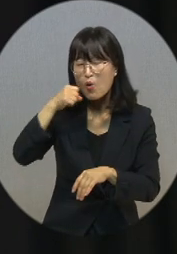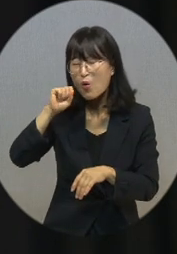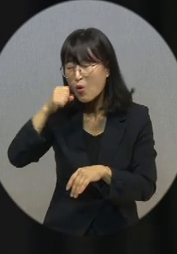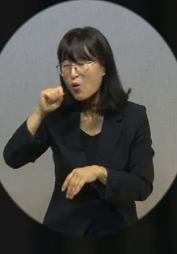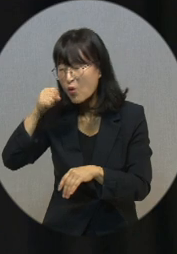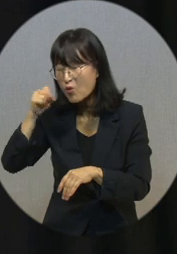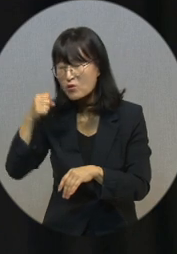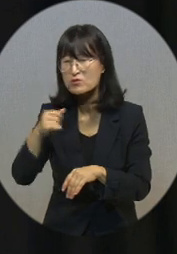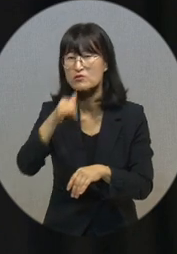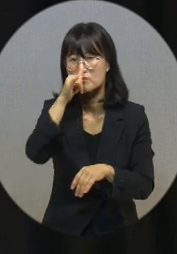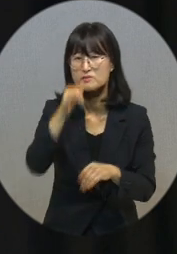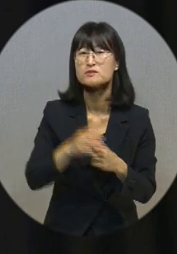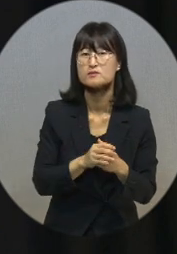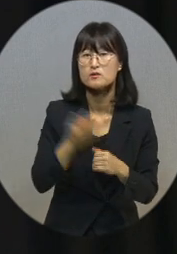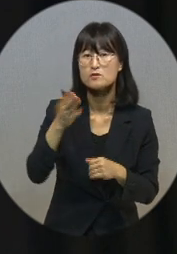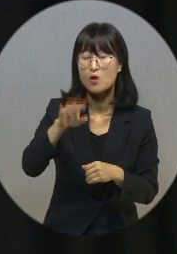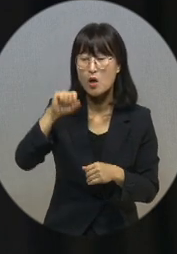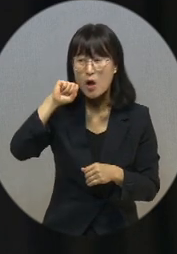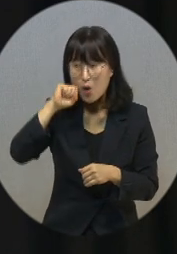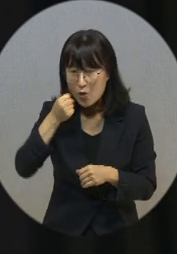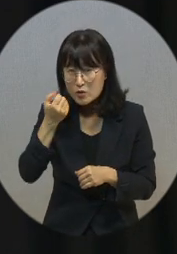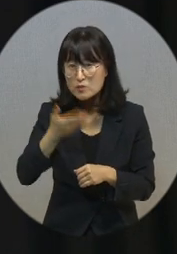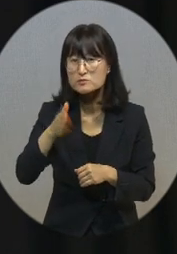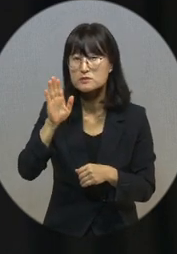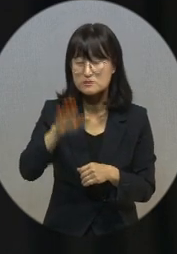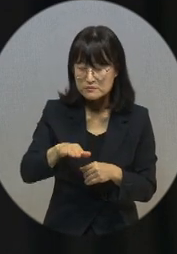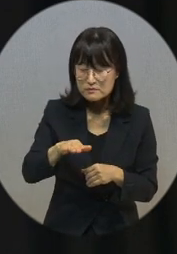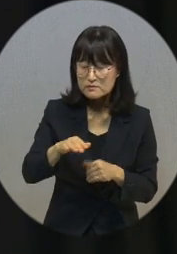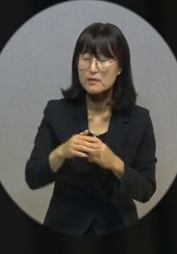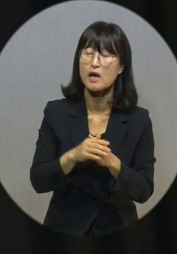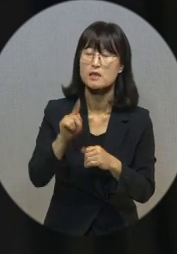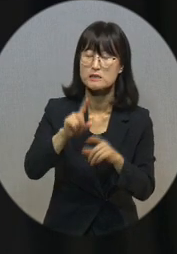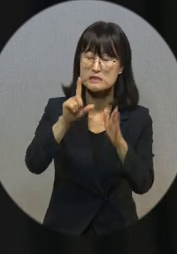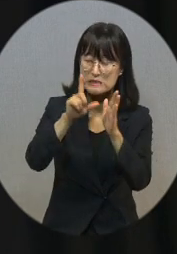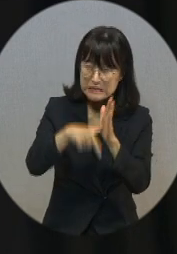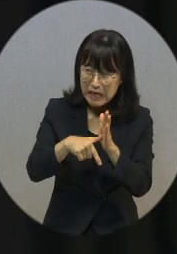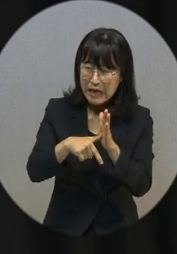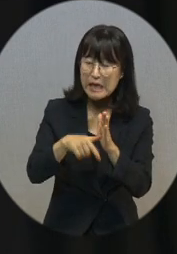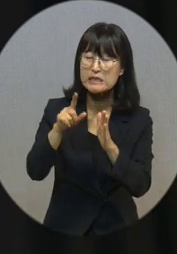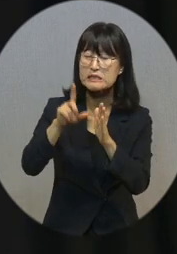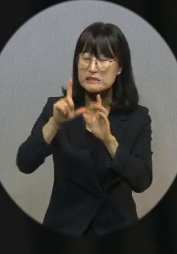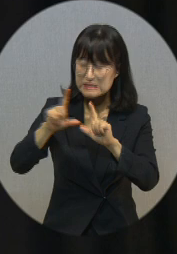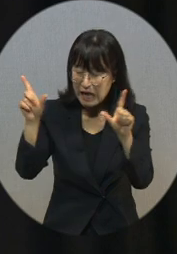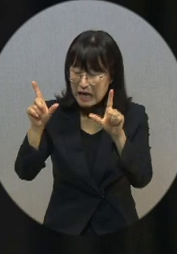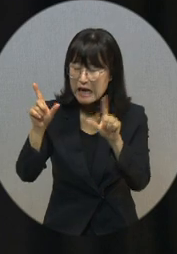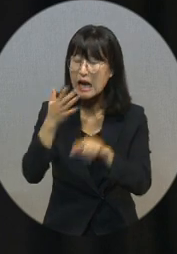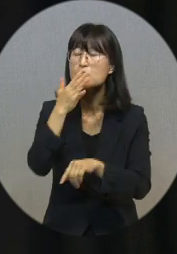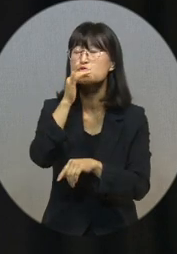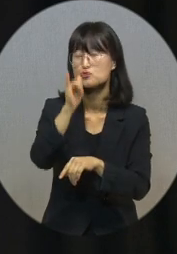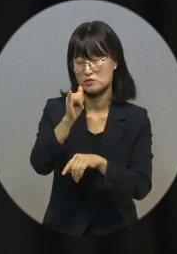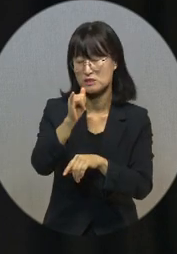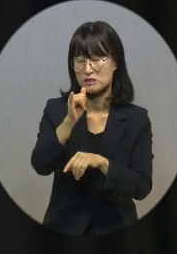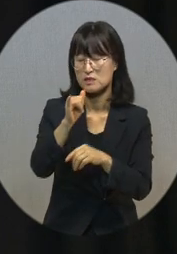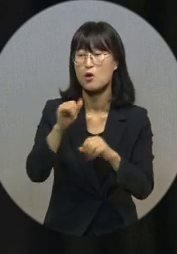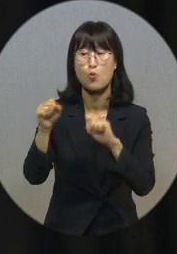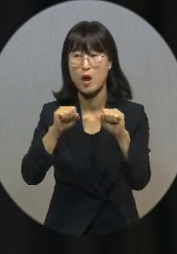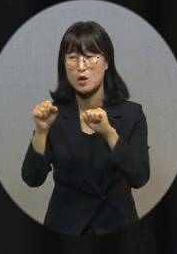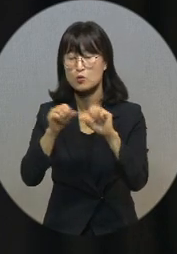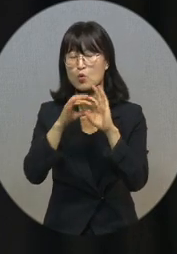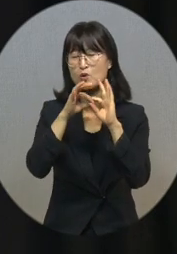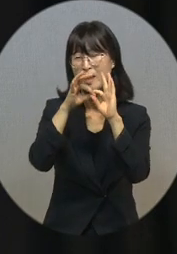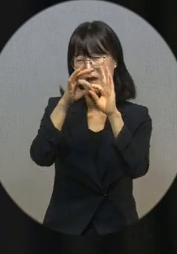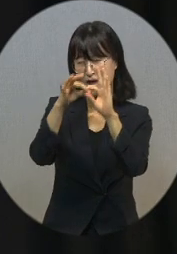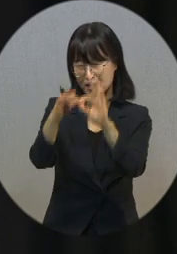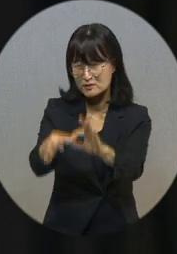그 상황에서 할 수 있는 것들, 그날 할 수 있는 것들을 계속 네. 해나가다 보면 꿈이 더